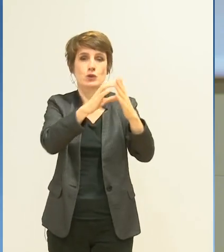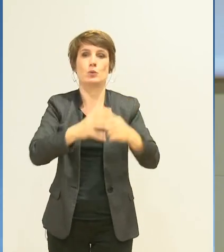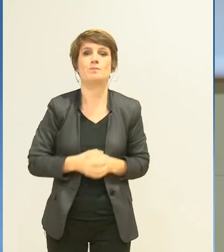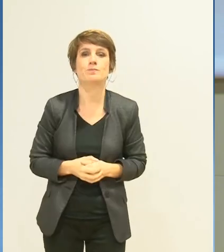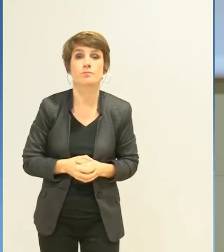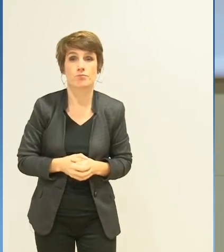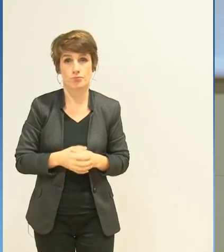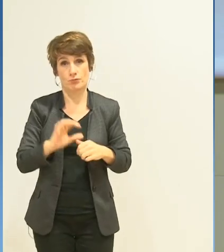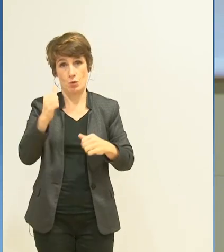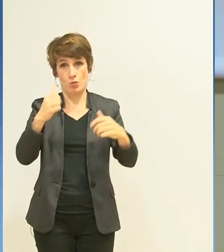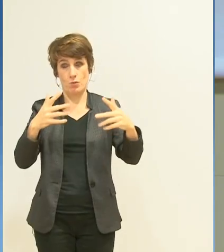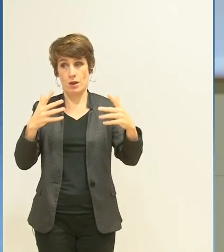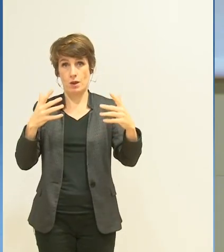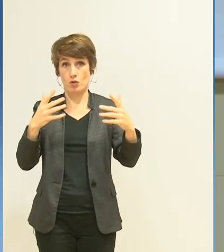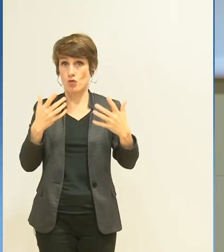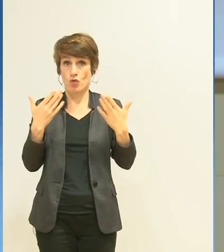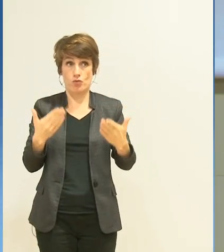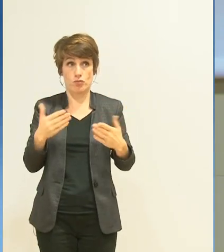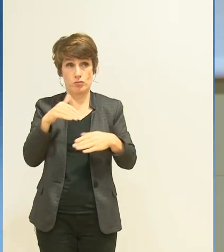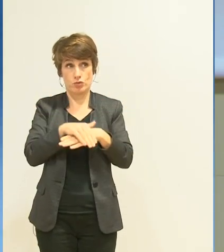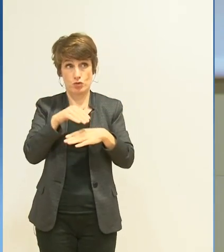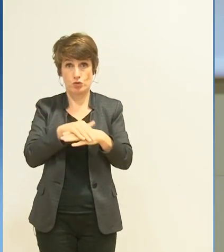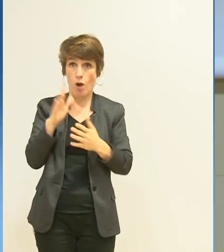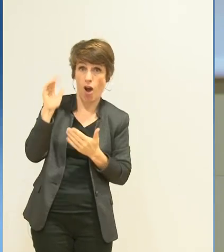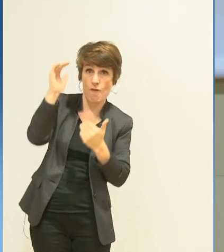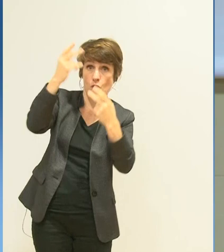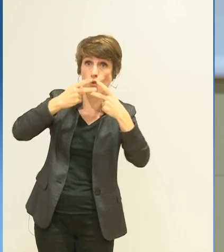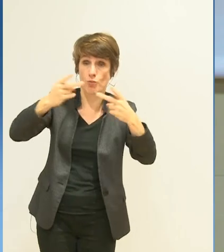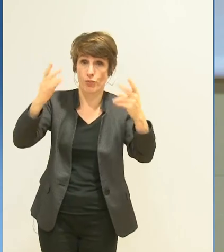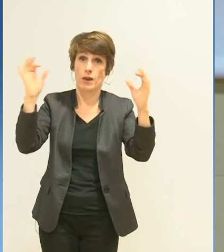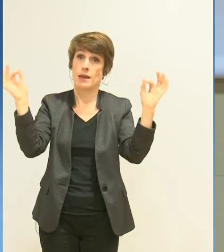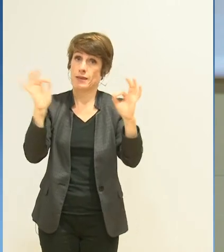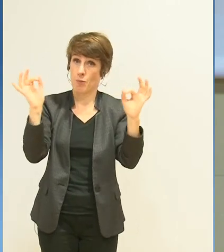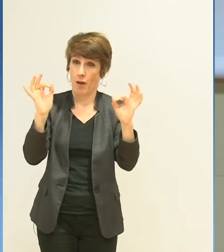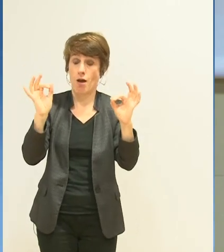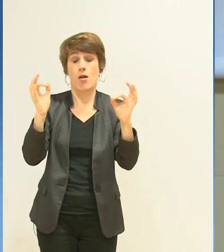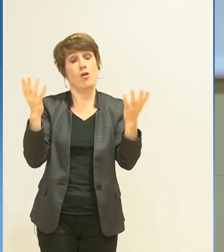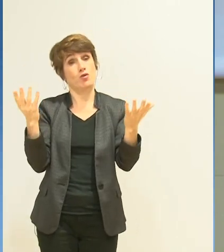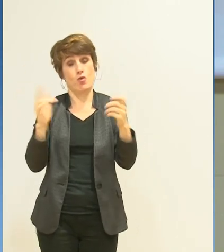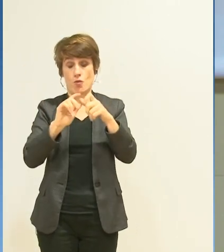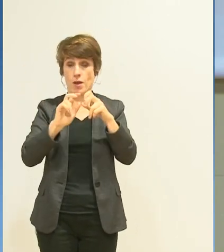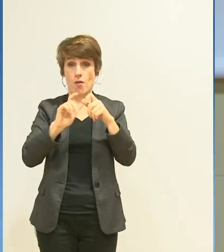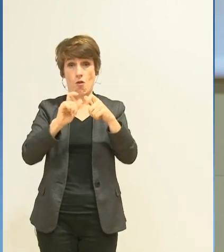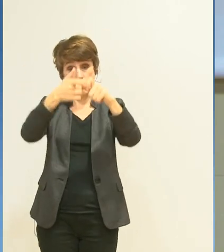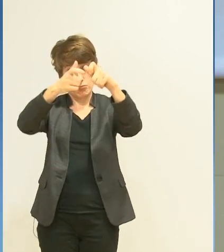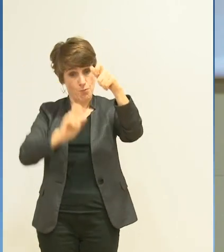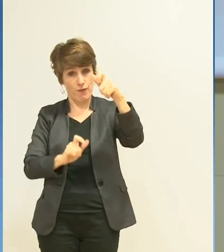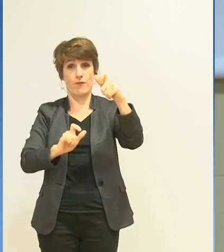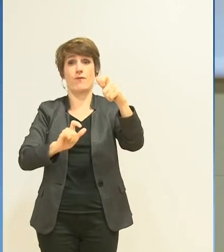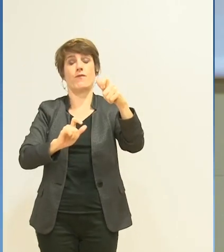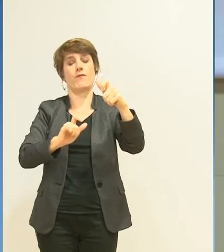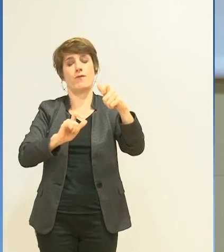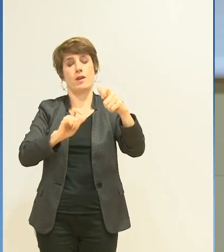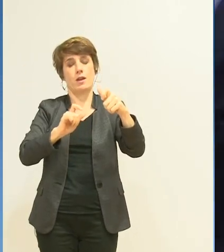donc il n'ya pas de voeux ce conseil municipal donc si nous passons délibérations techniques et